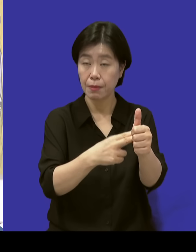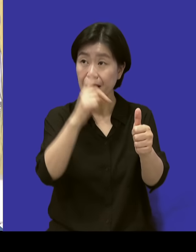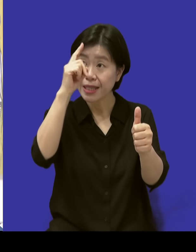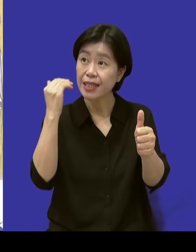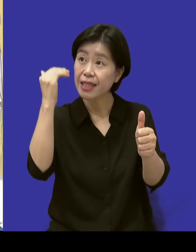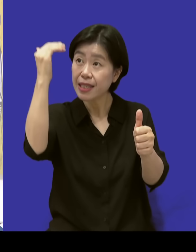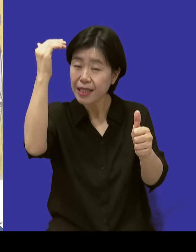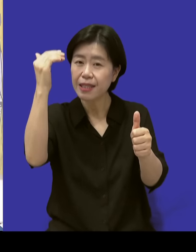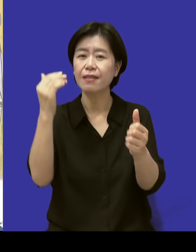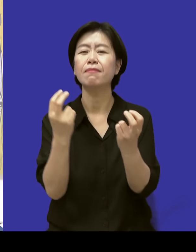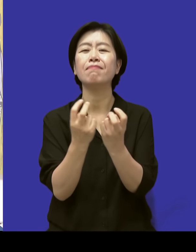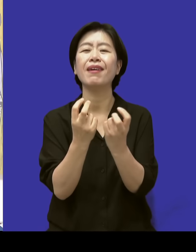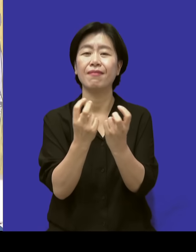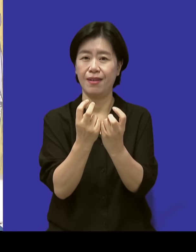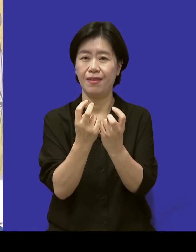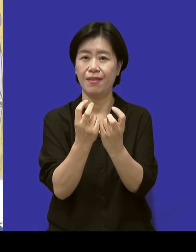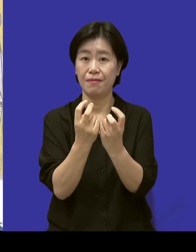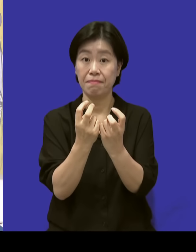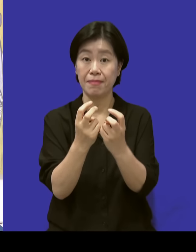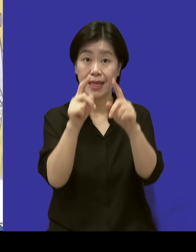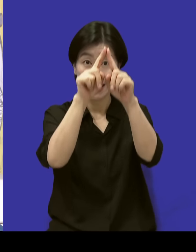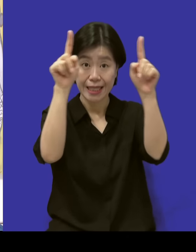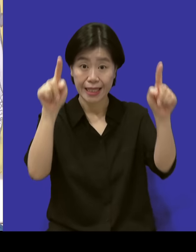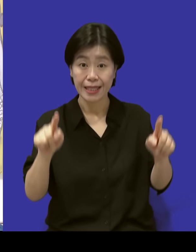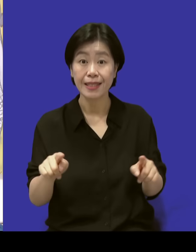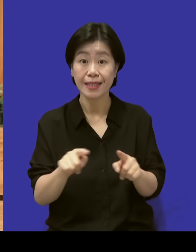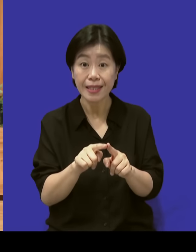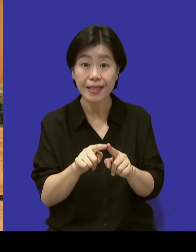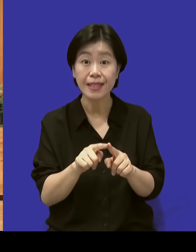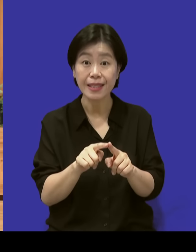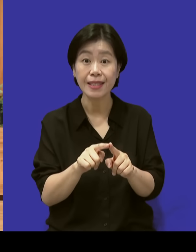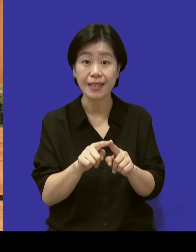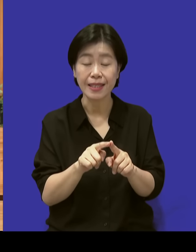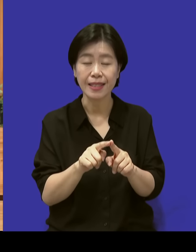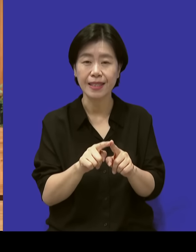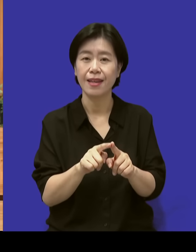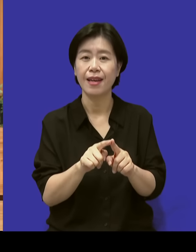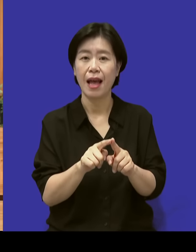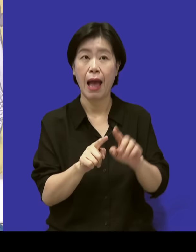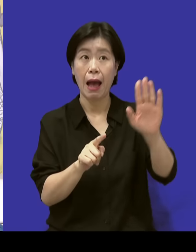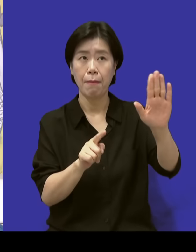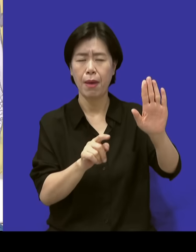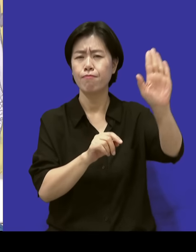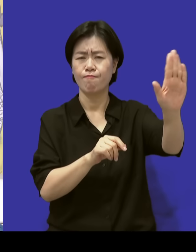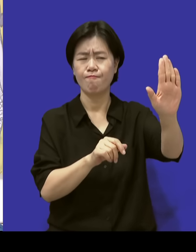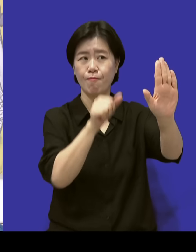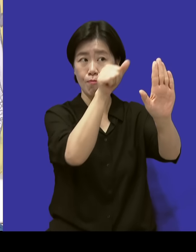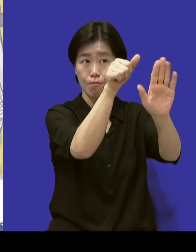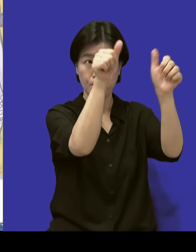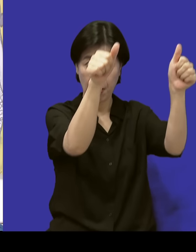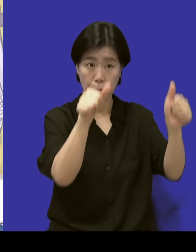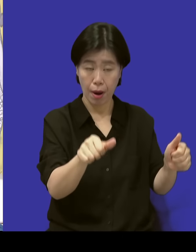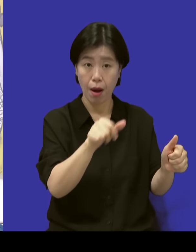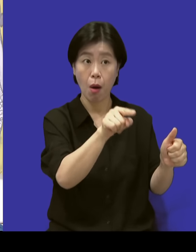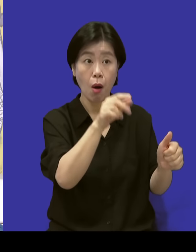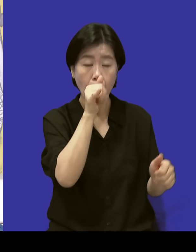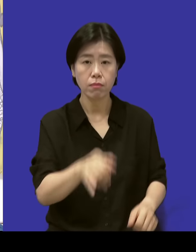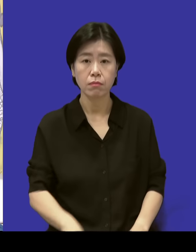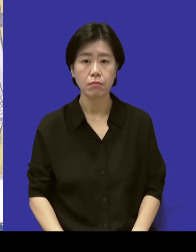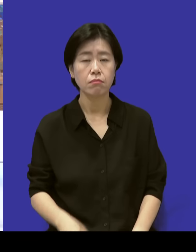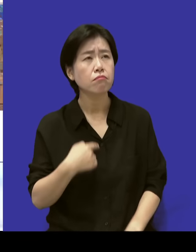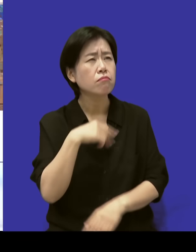당시에 최초 출판을 했었는데 예. 그거에 한 페이지를 복사해가지고 딱 붙여놓으셨어요. 예. 그래서 그게 뭐냐면 요즘은 많이 하시는 건데 예.